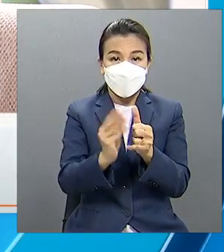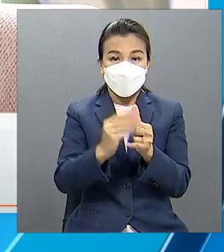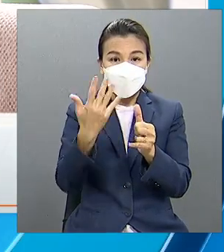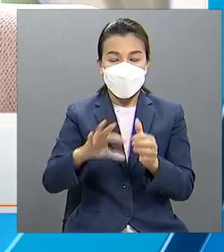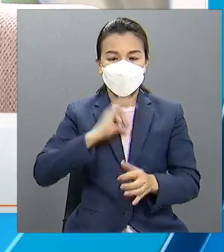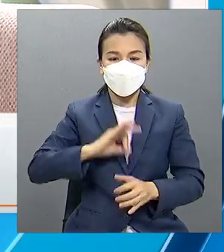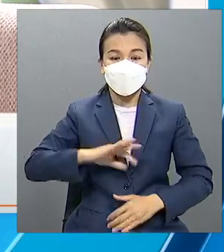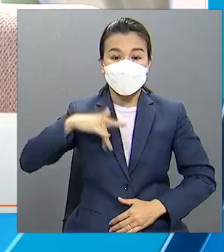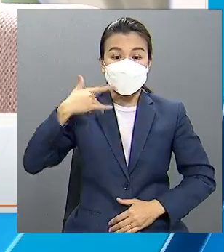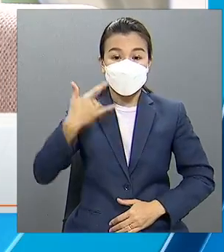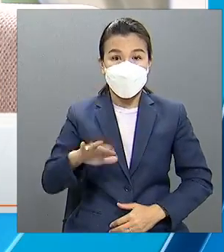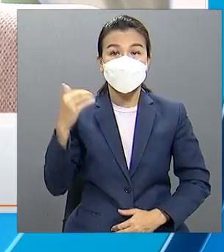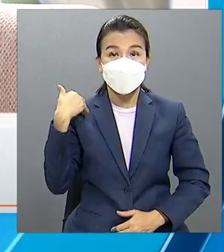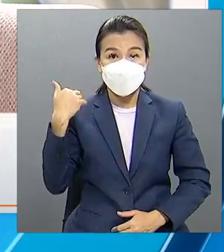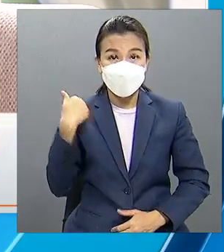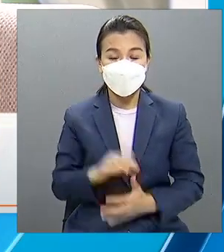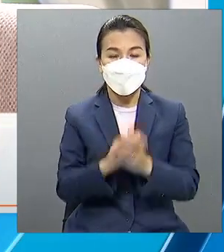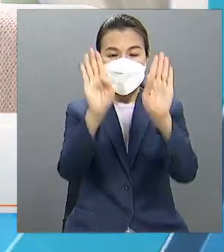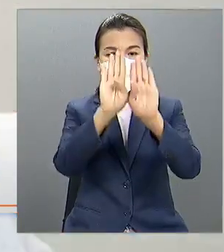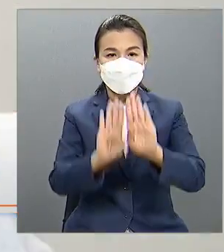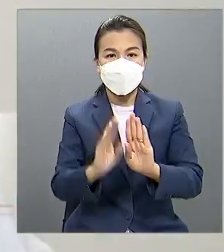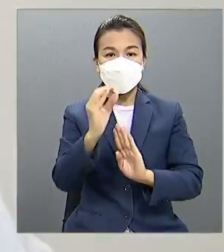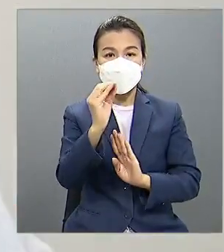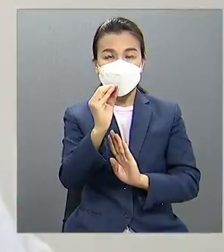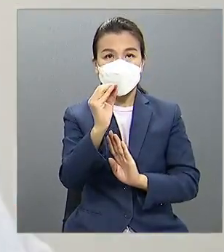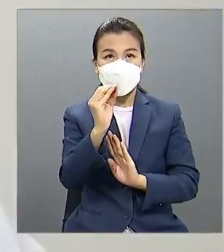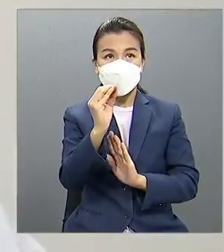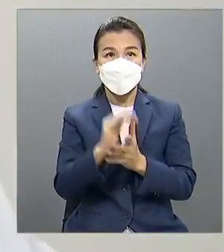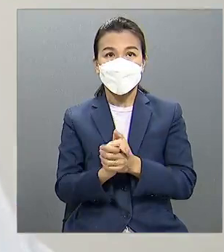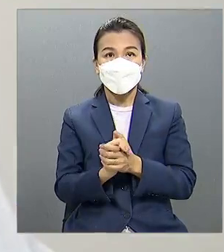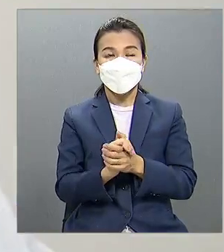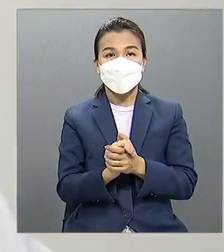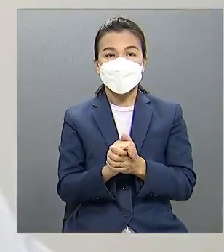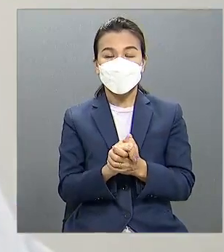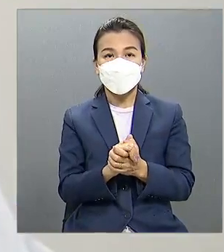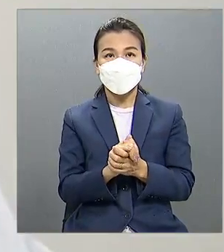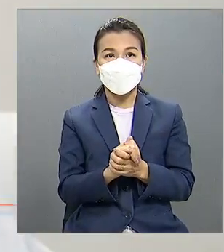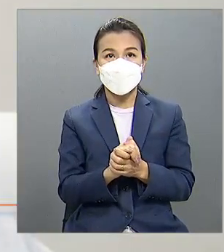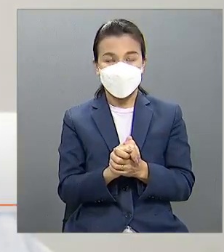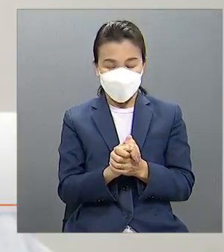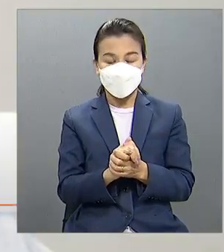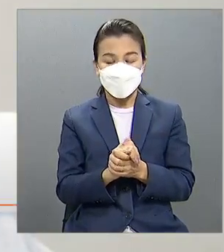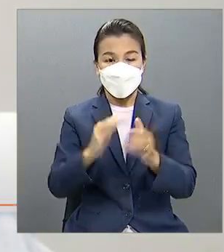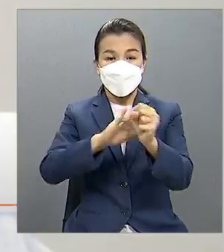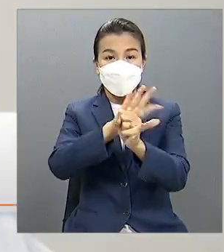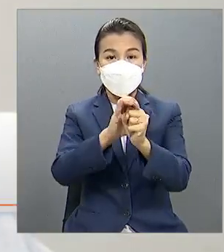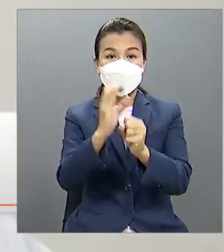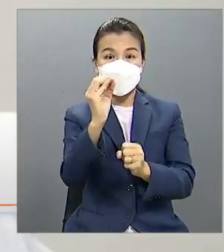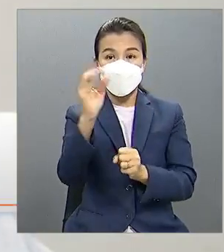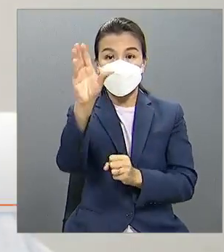ควิด19สายพันธุ์โอมิครอนค่ะ ก็จำนวนผู้ป่วยโอไมครอนในประเทศของเราค่อยๆเพิ่มขึ้นนะ